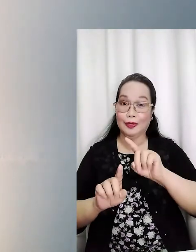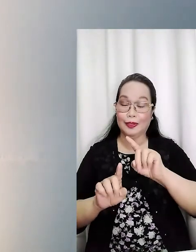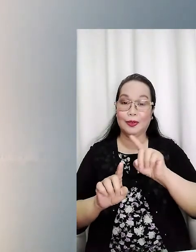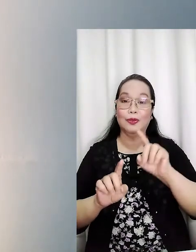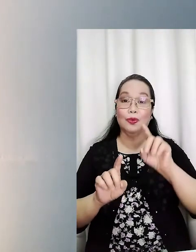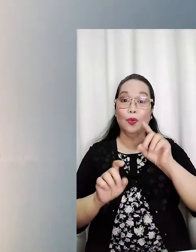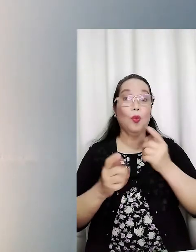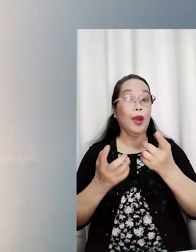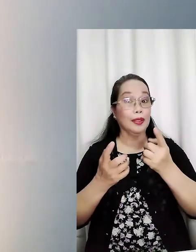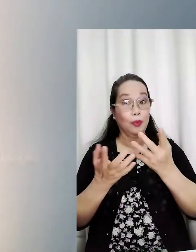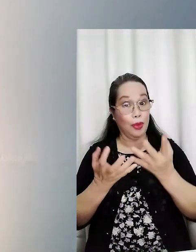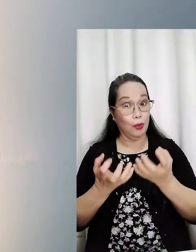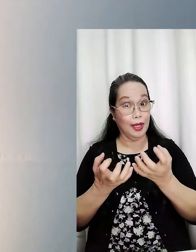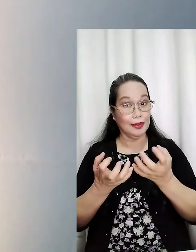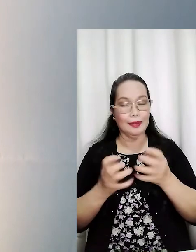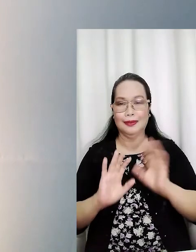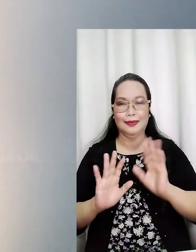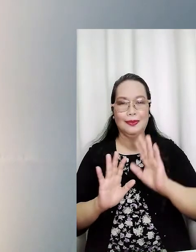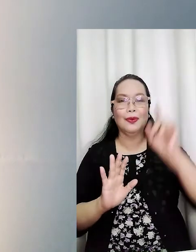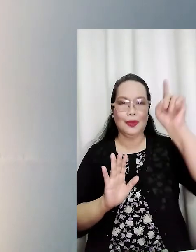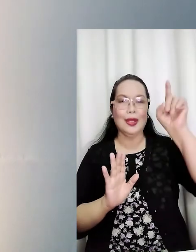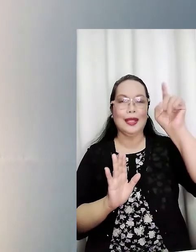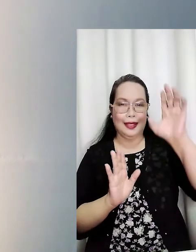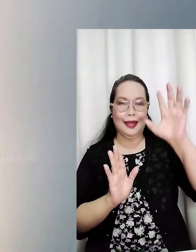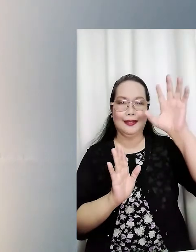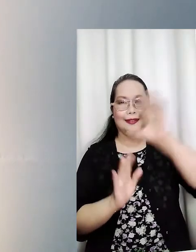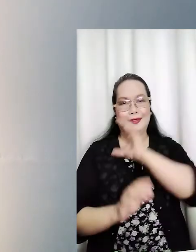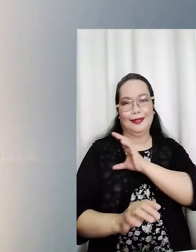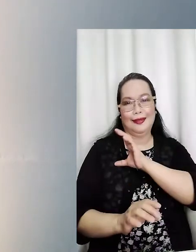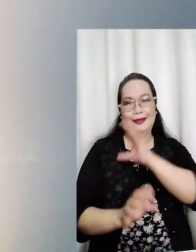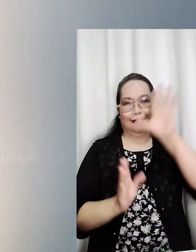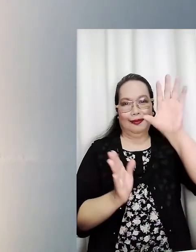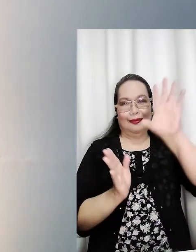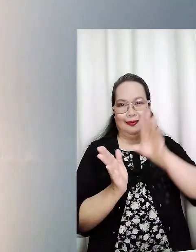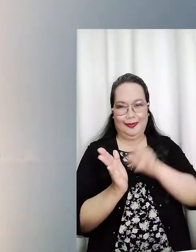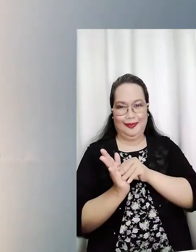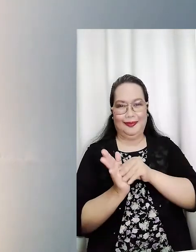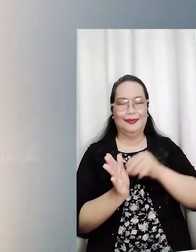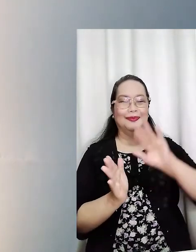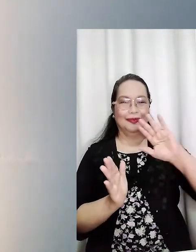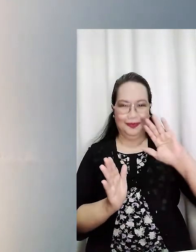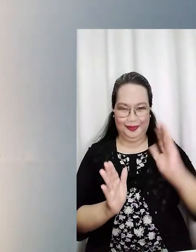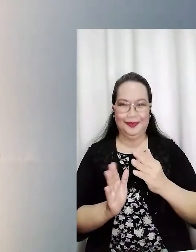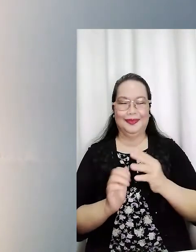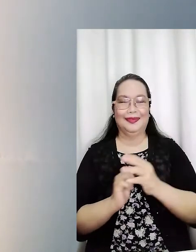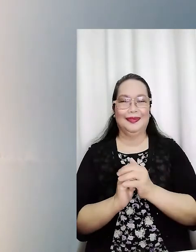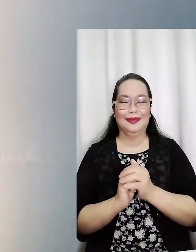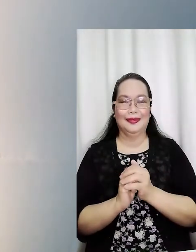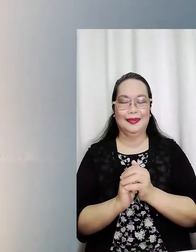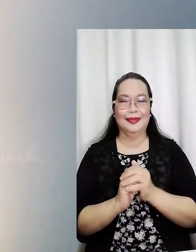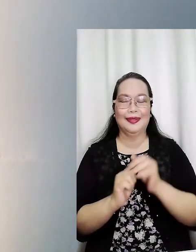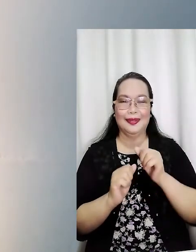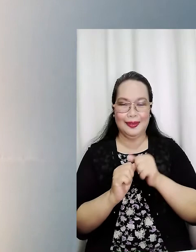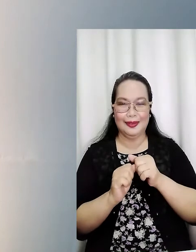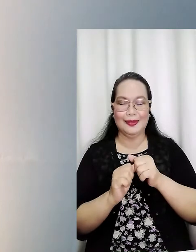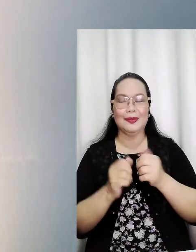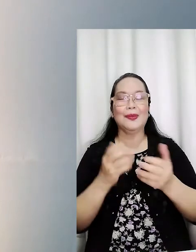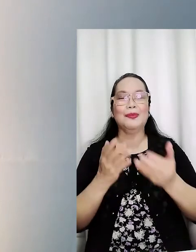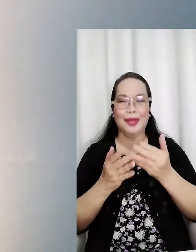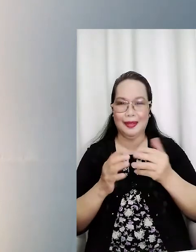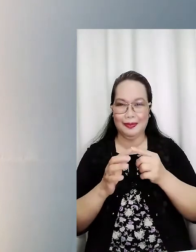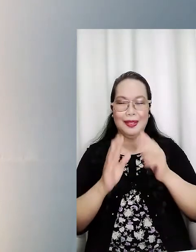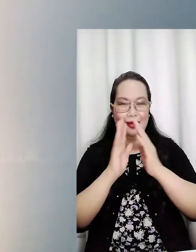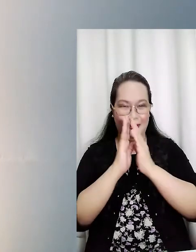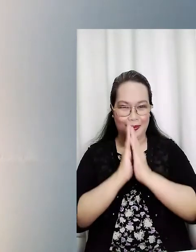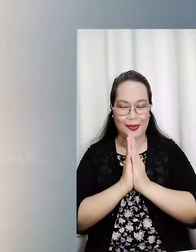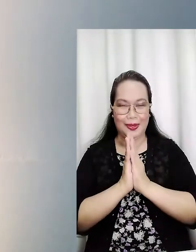ang gusto natin, kundi yung karakter na maging katulad tayo ng Panginoon. So may it be that yan ating